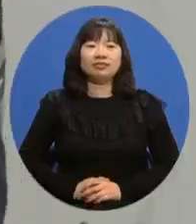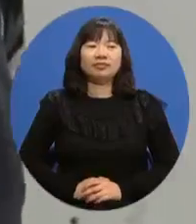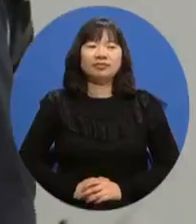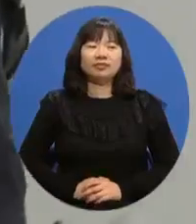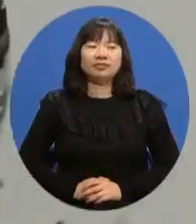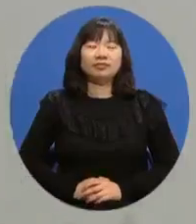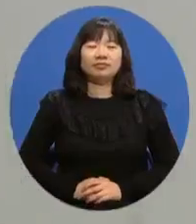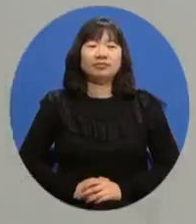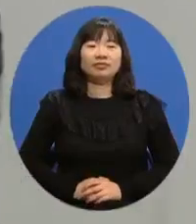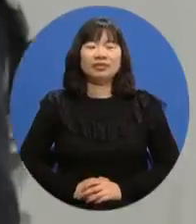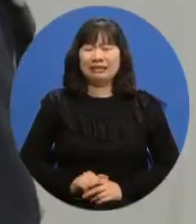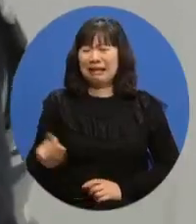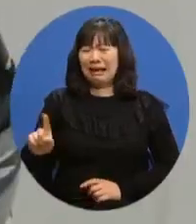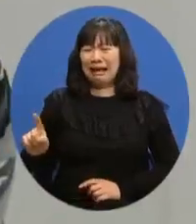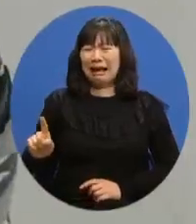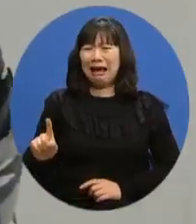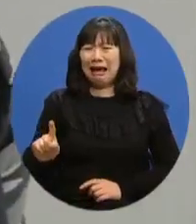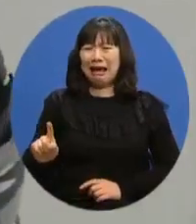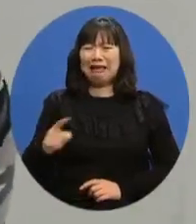가짜 기차야.